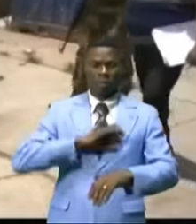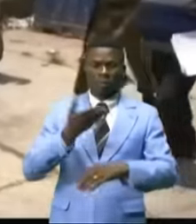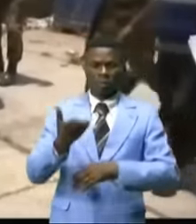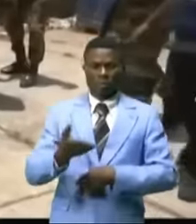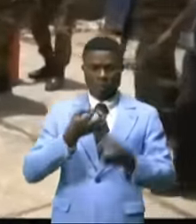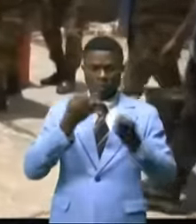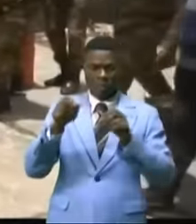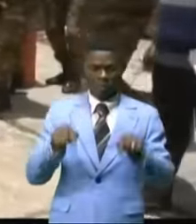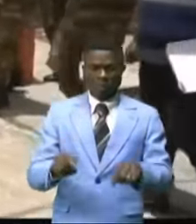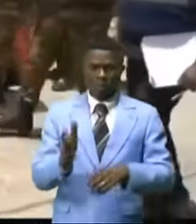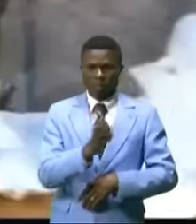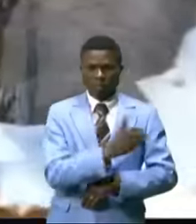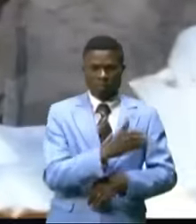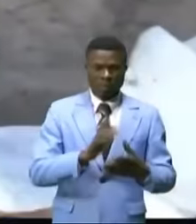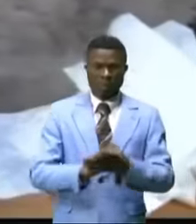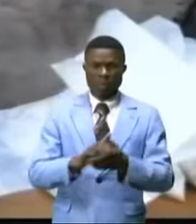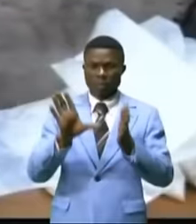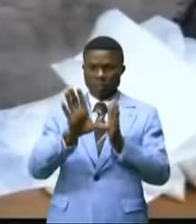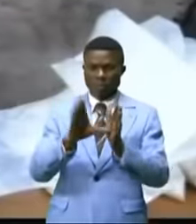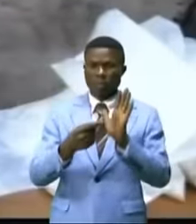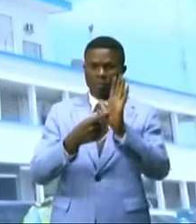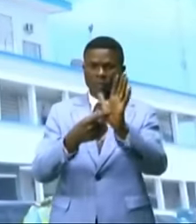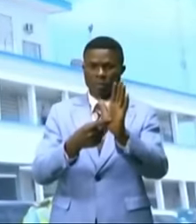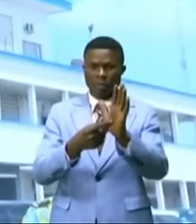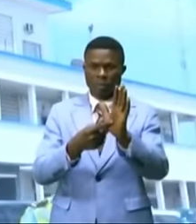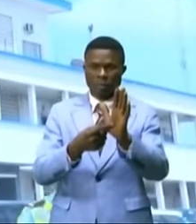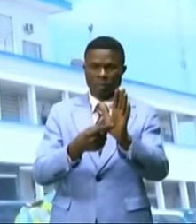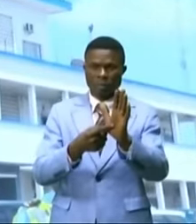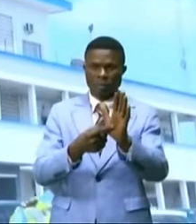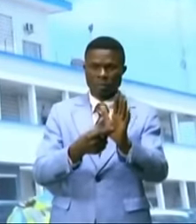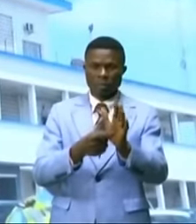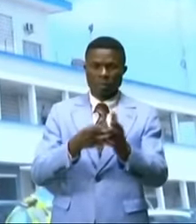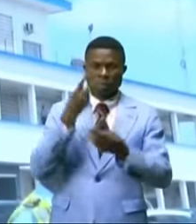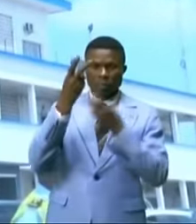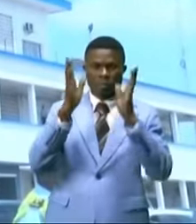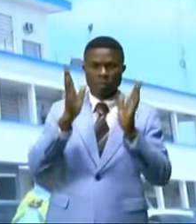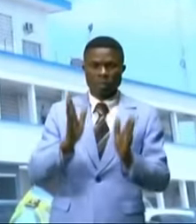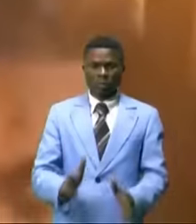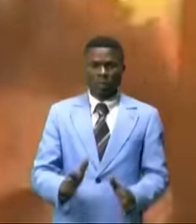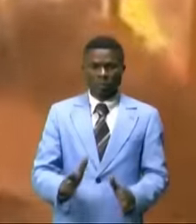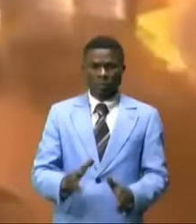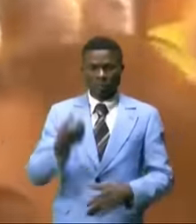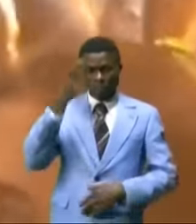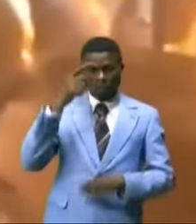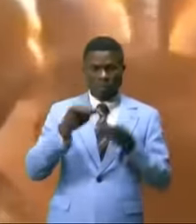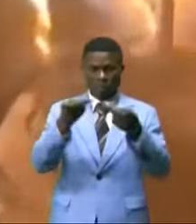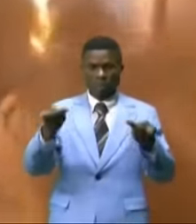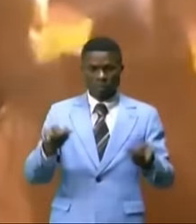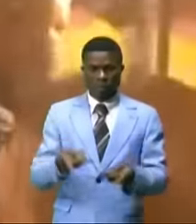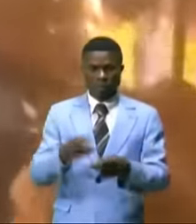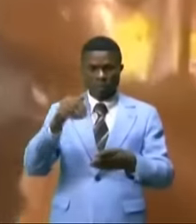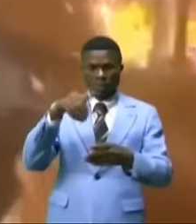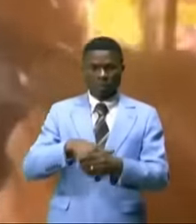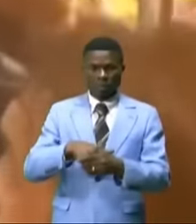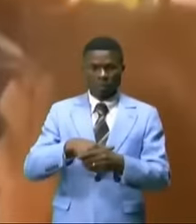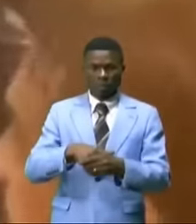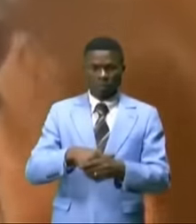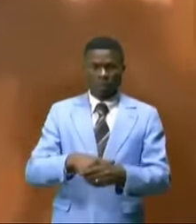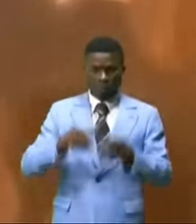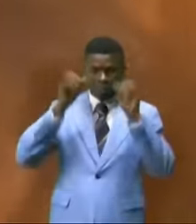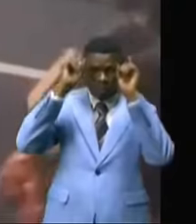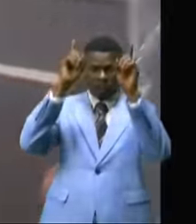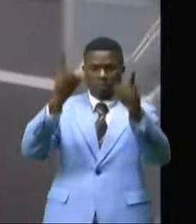journal. Et ces images d'une meute de passagers en course pour une place à bord de l'Airbus